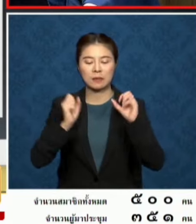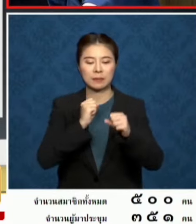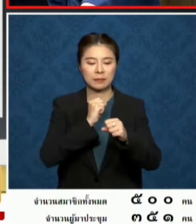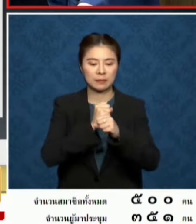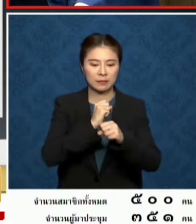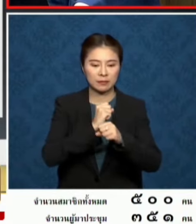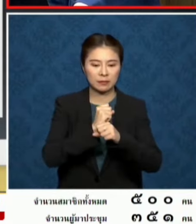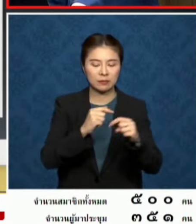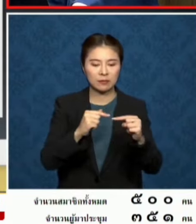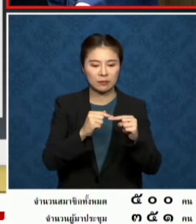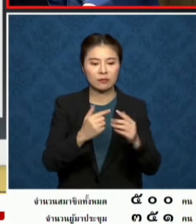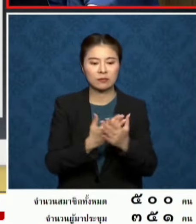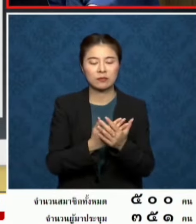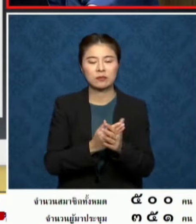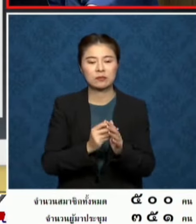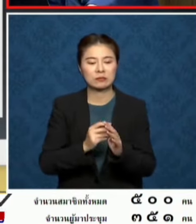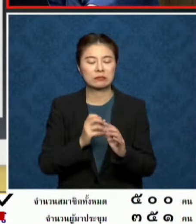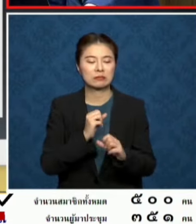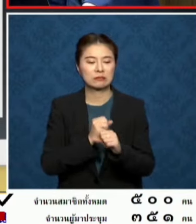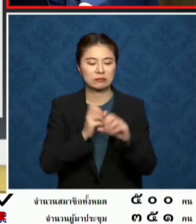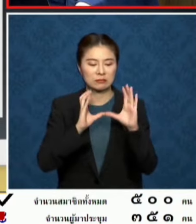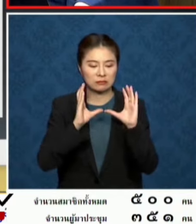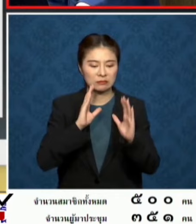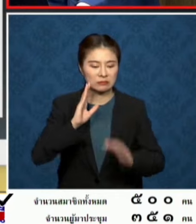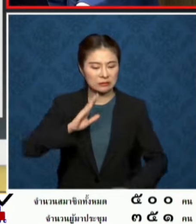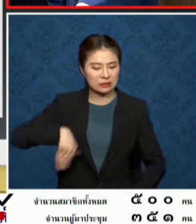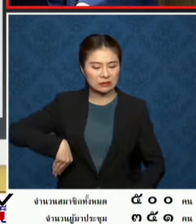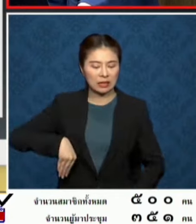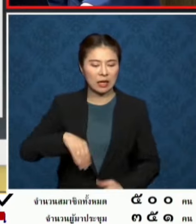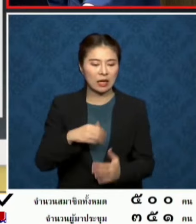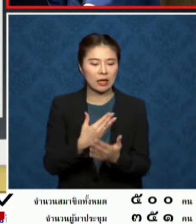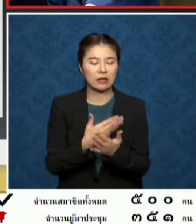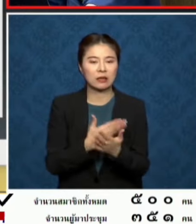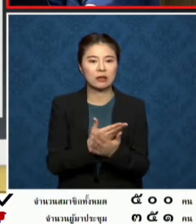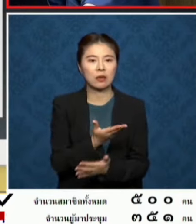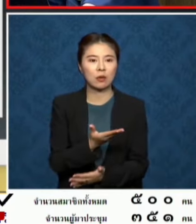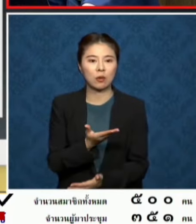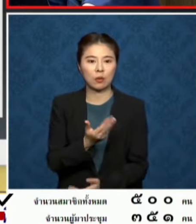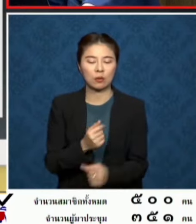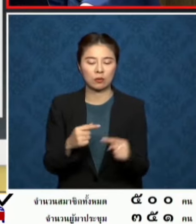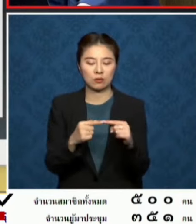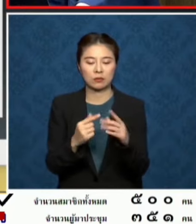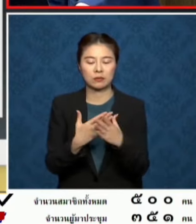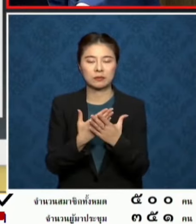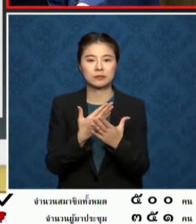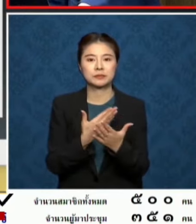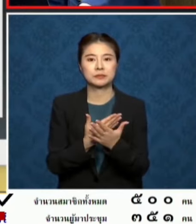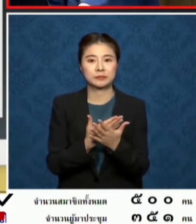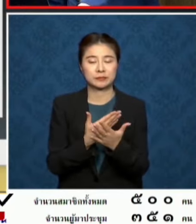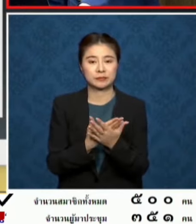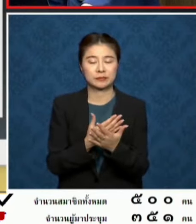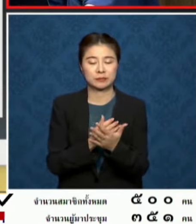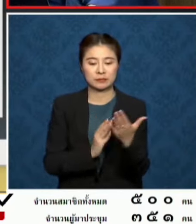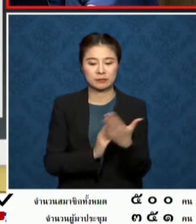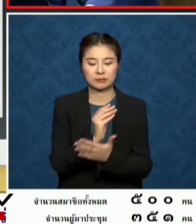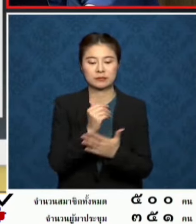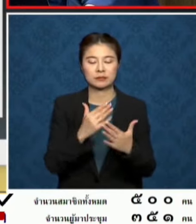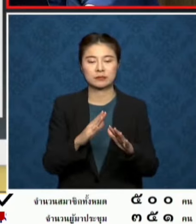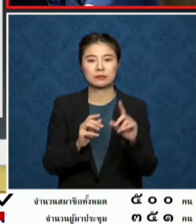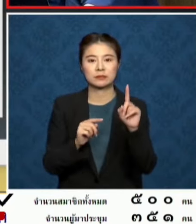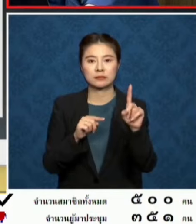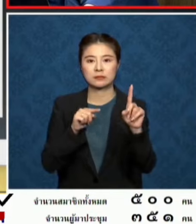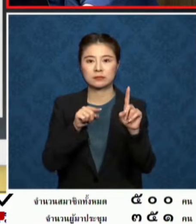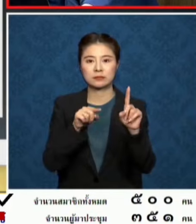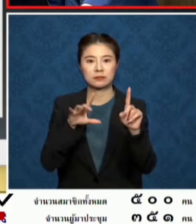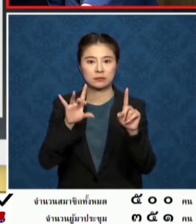รัดการเบิกจ่ายงบประมาณค่ะถ้าเราดูในส่วนของงบไปพลางก่อนที่ได้อนุมัติไปแล้ว 1.8 ล้านล้านบาทนะคะสำหรับ